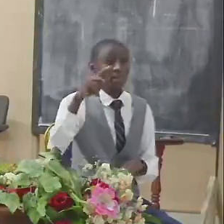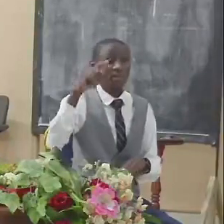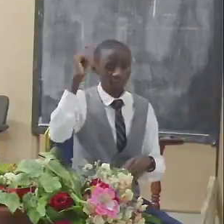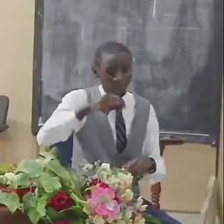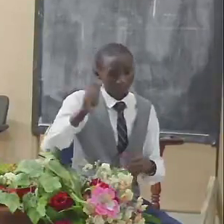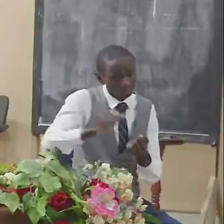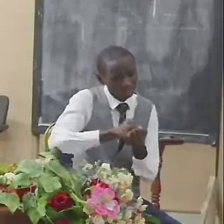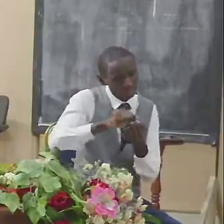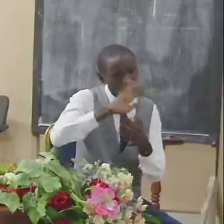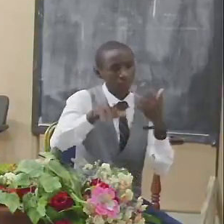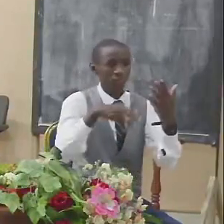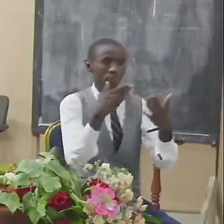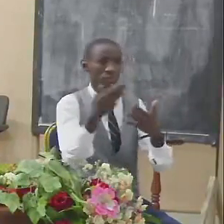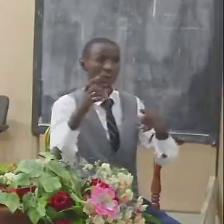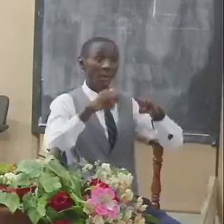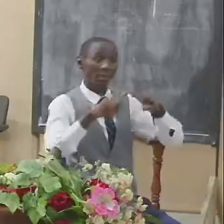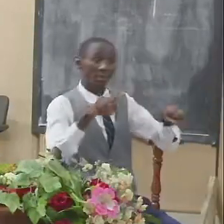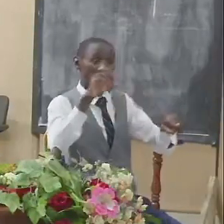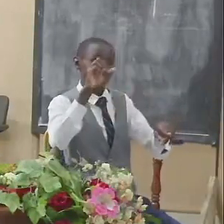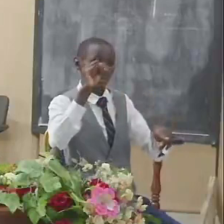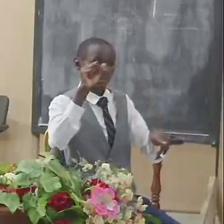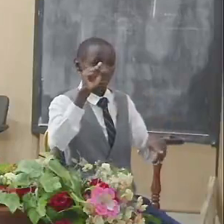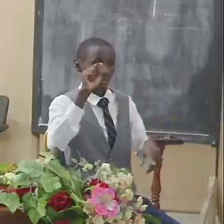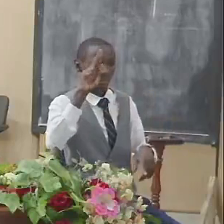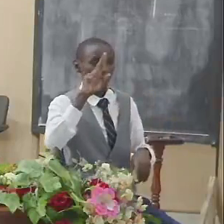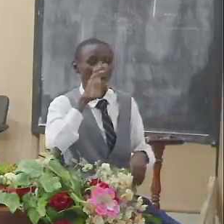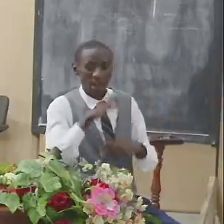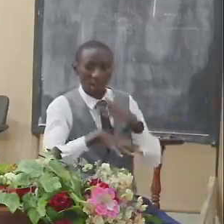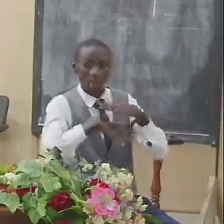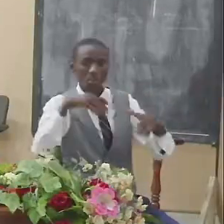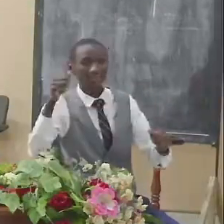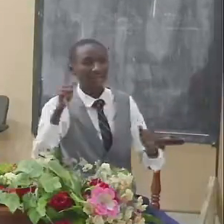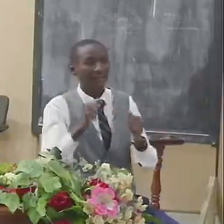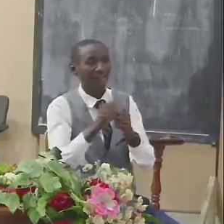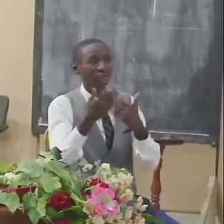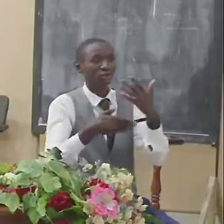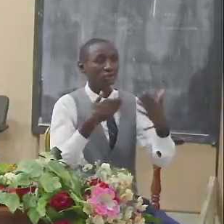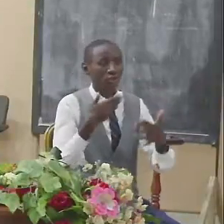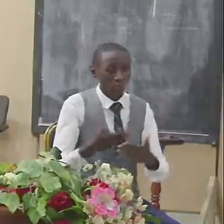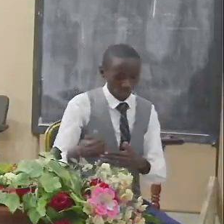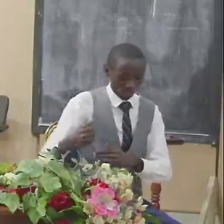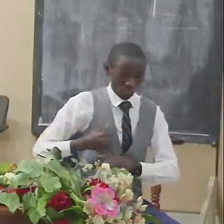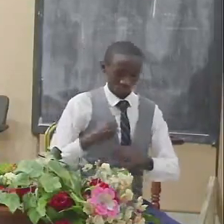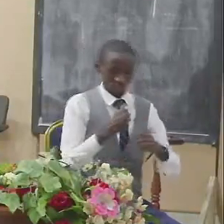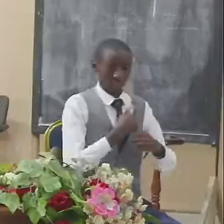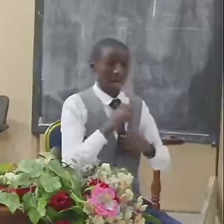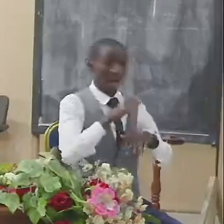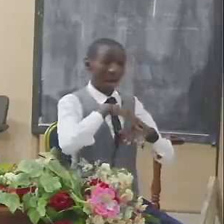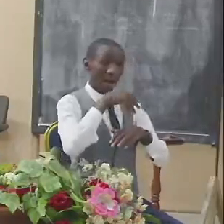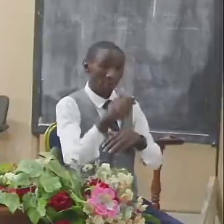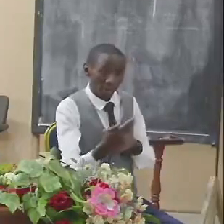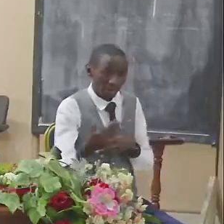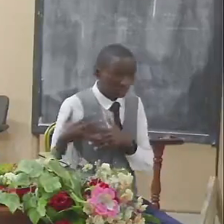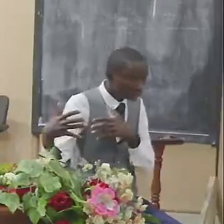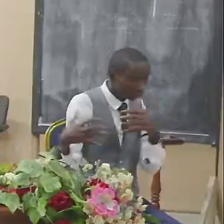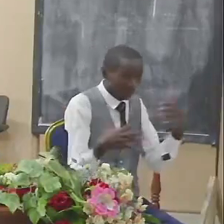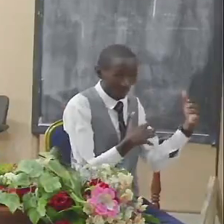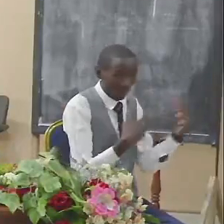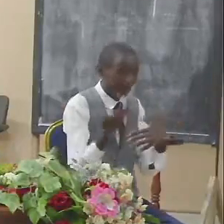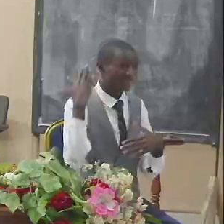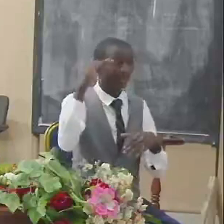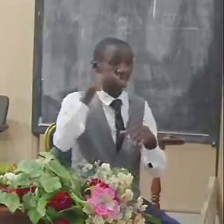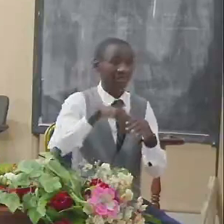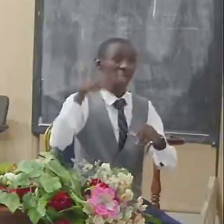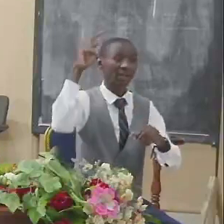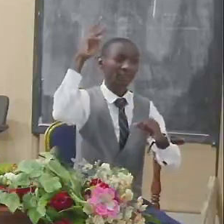Uteketeze kila kitu. Mais Saulo est parti là-bas. Saulo akaenda kule. Avec ses généraux. Na wajemadari wake. Il combattait dans la victoire. Walikuwa